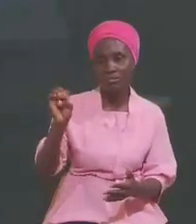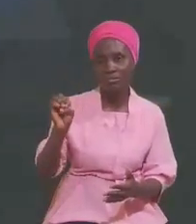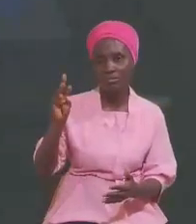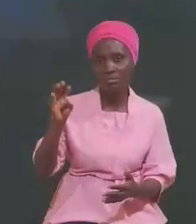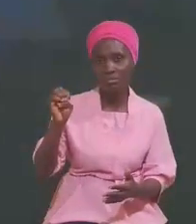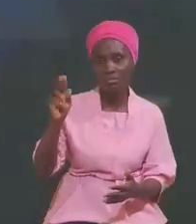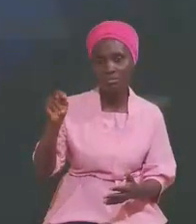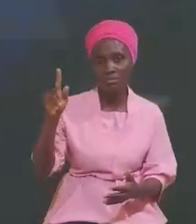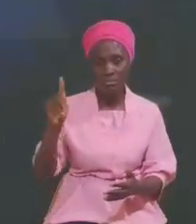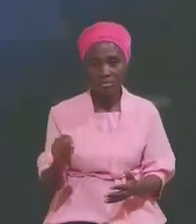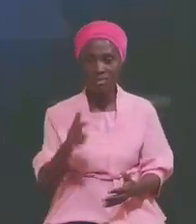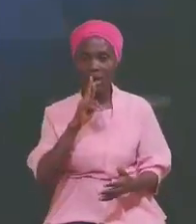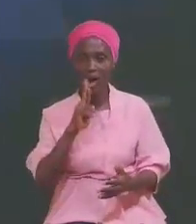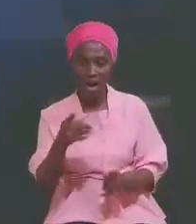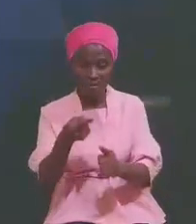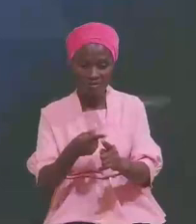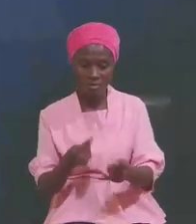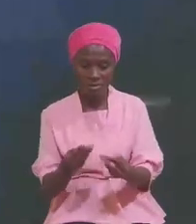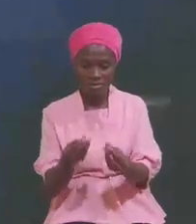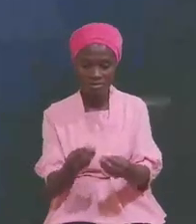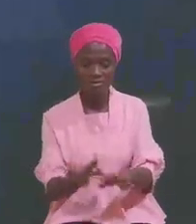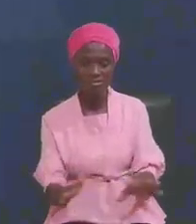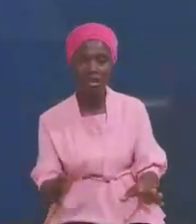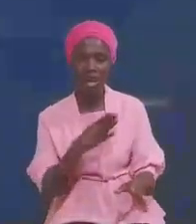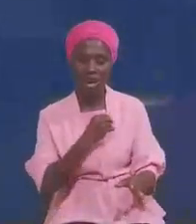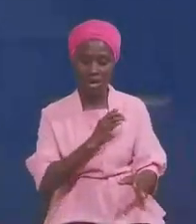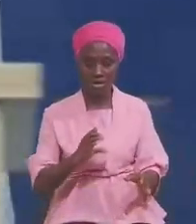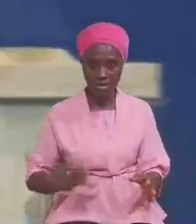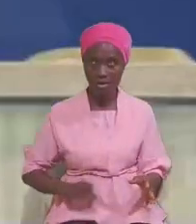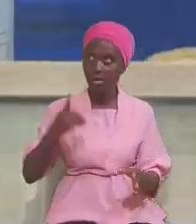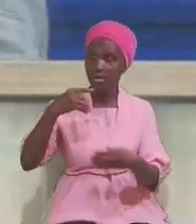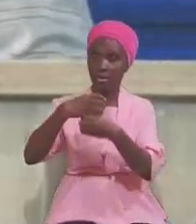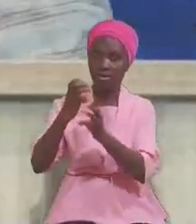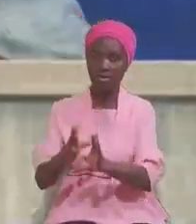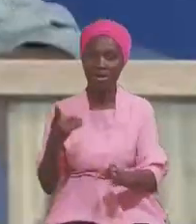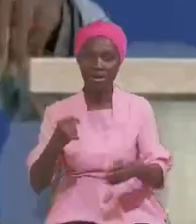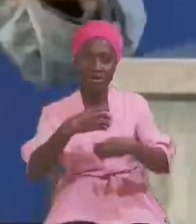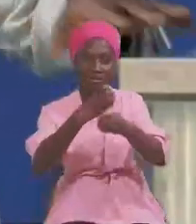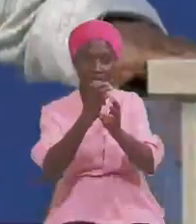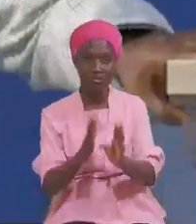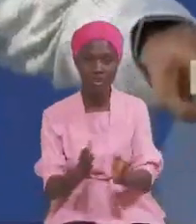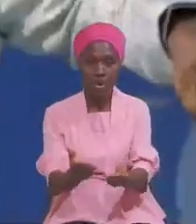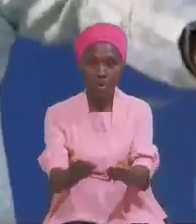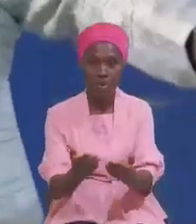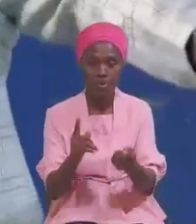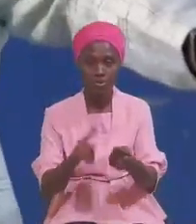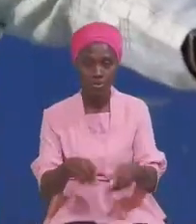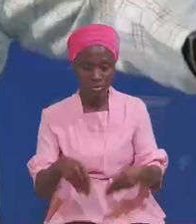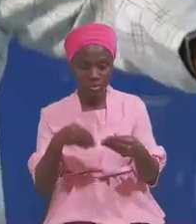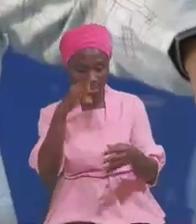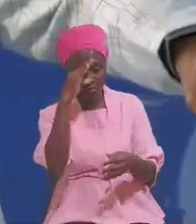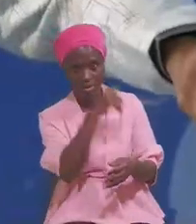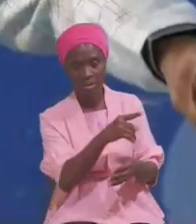Christ, le Créateur, Christ, celui qui nous a créés, alors voudrait lui donner de nouveaux